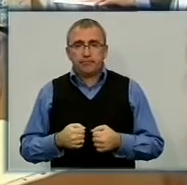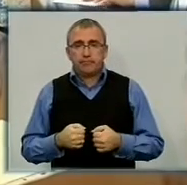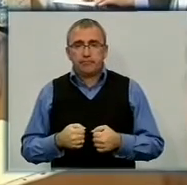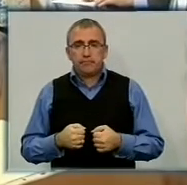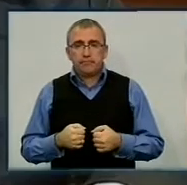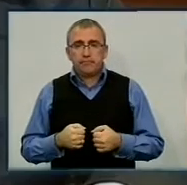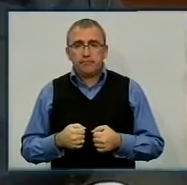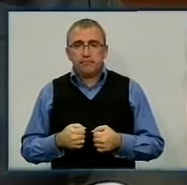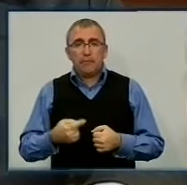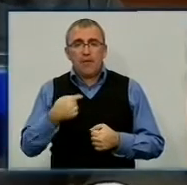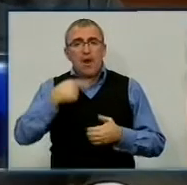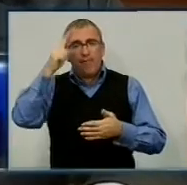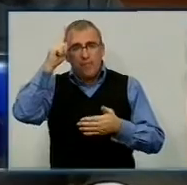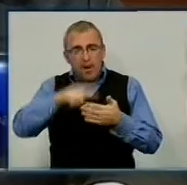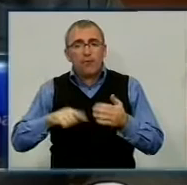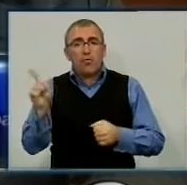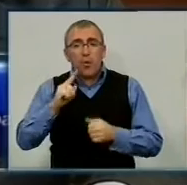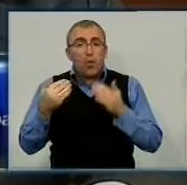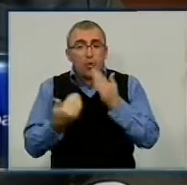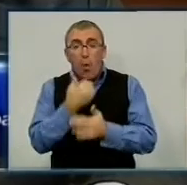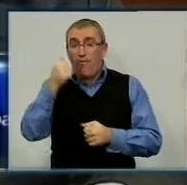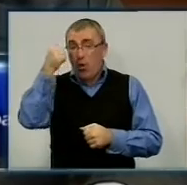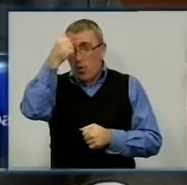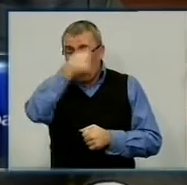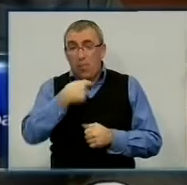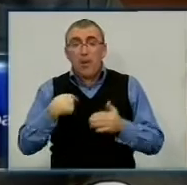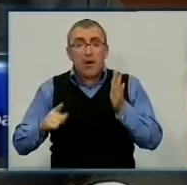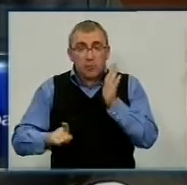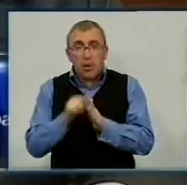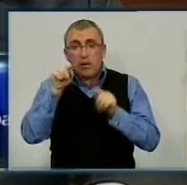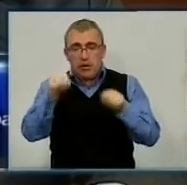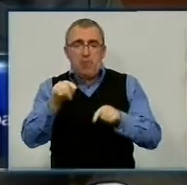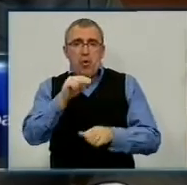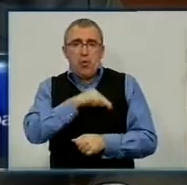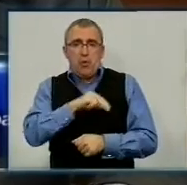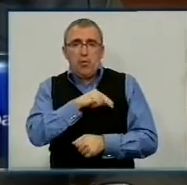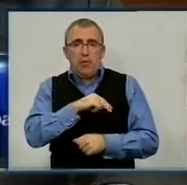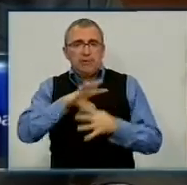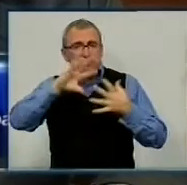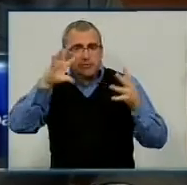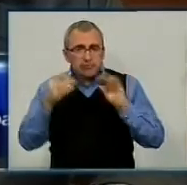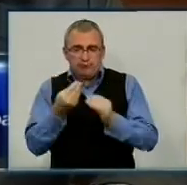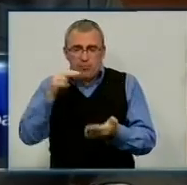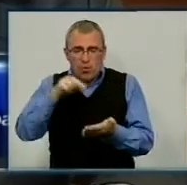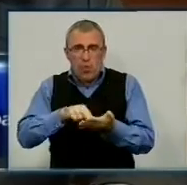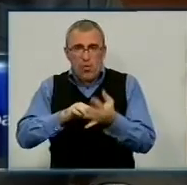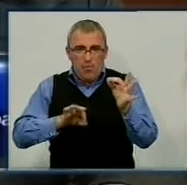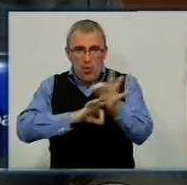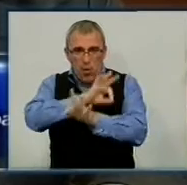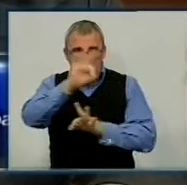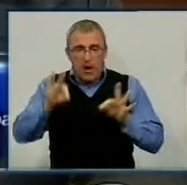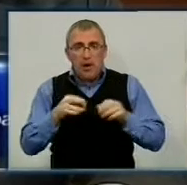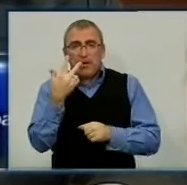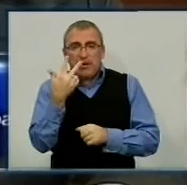грн Я впевнений що з Нового року ми почнемо там роботи Загальний кошторис цього проекту